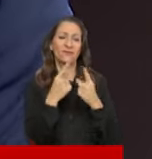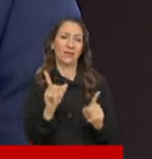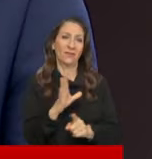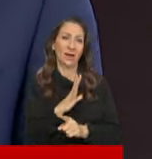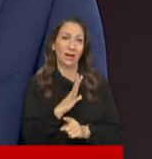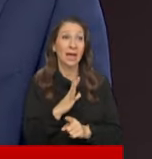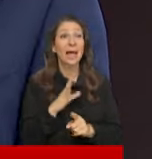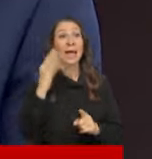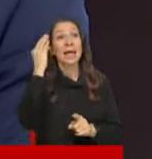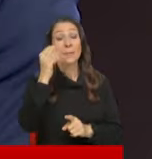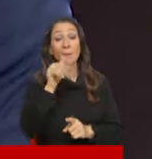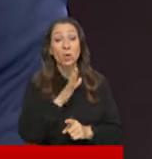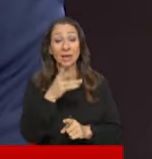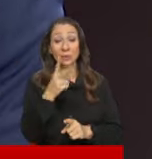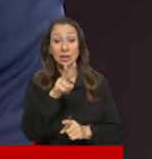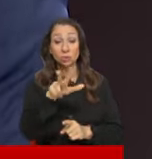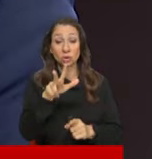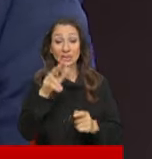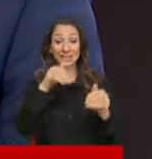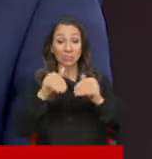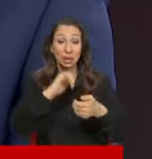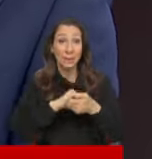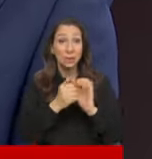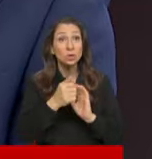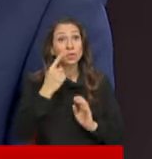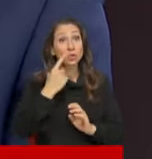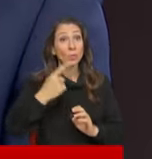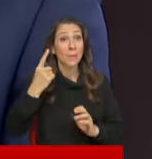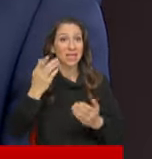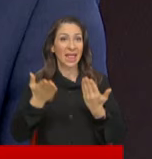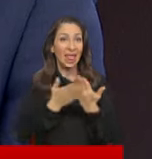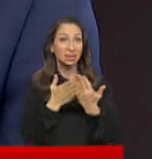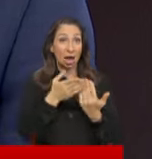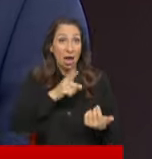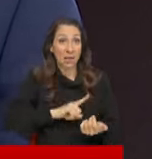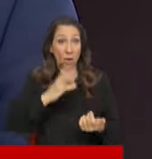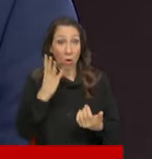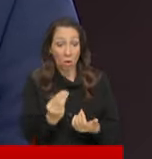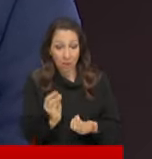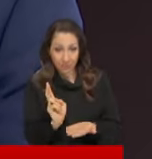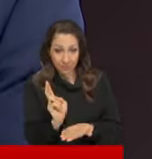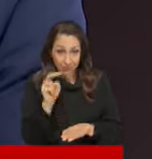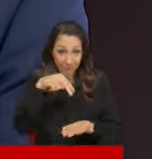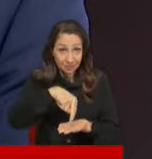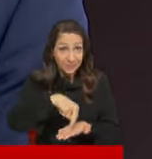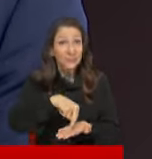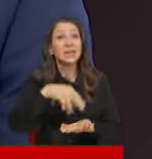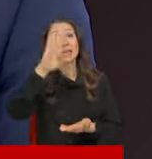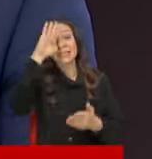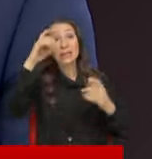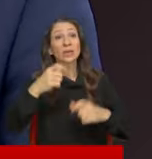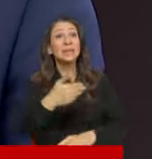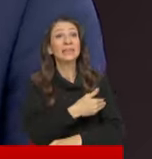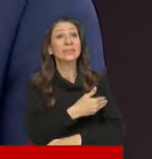arada Ekrem Bey 2023 seçim kampanyasında Cumhurbaşkanı yardımcısı adayı olarak sahaya çıktığında İstanbul'da